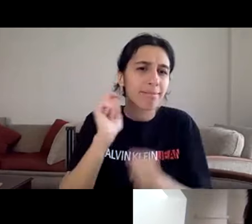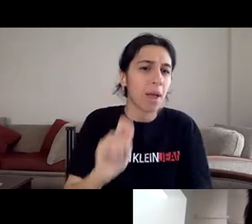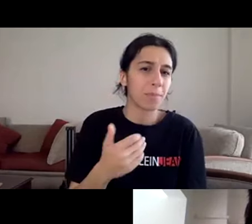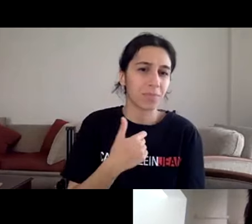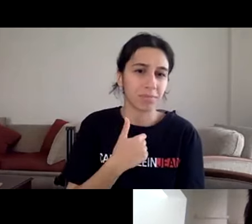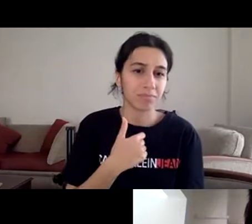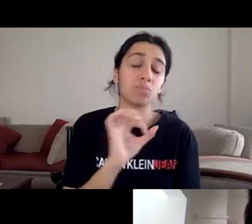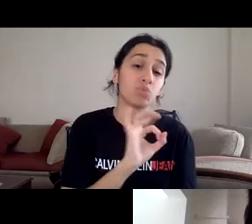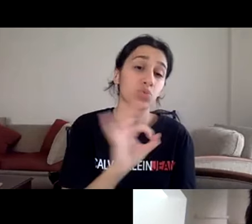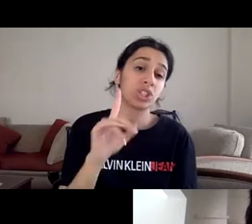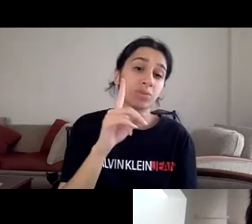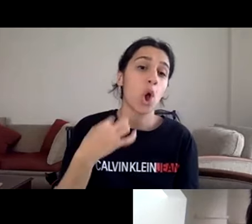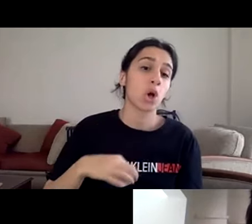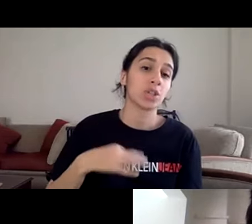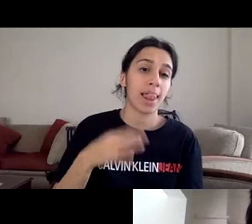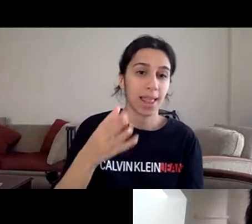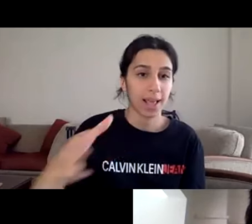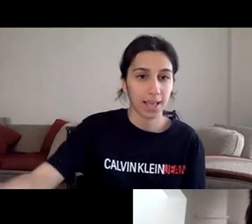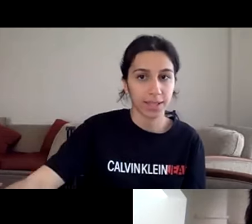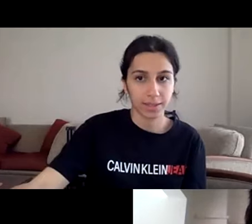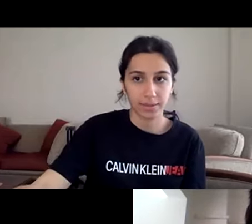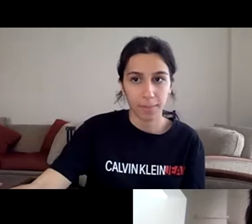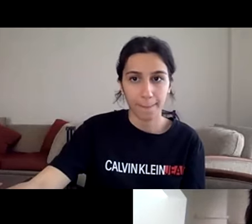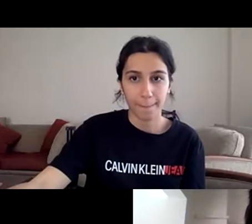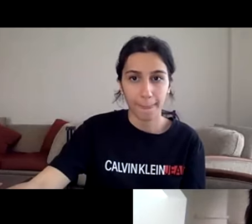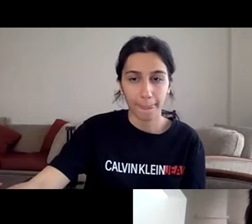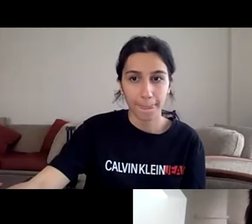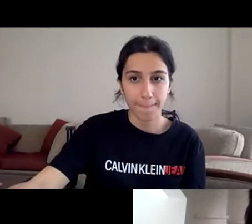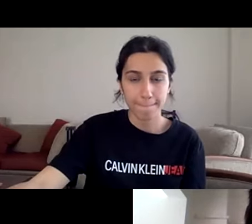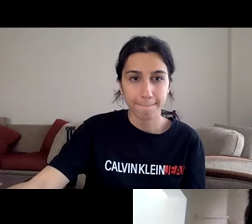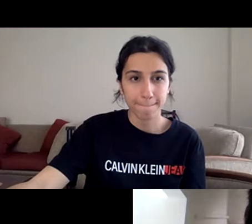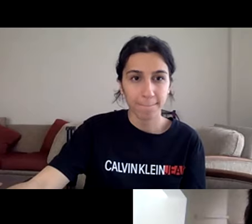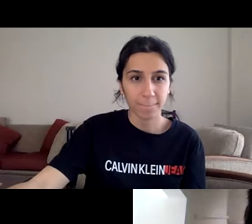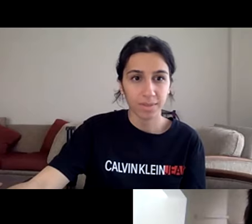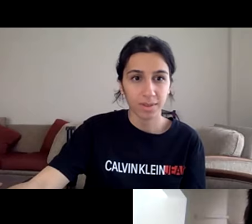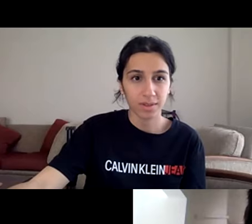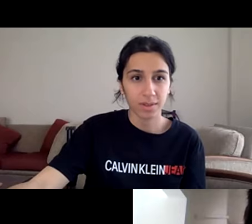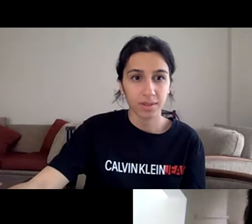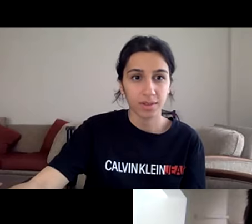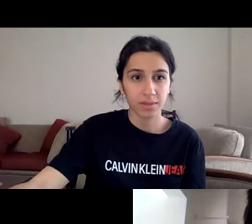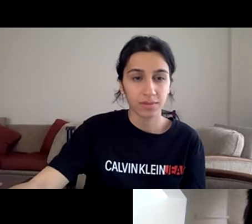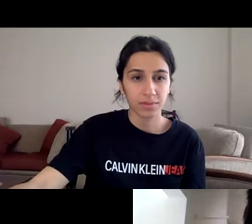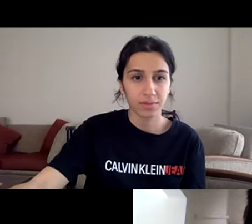özellikler hakikaten. Ama bu arada Yeri gelmişken